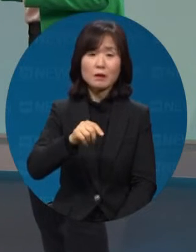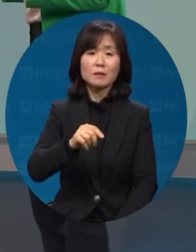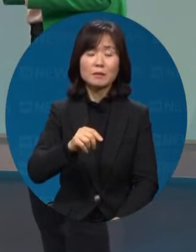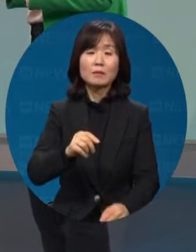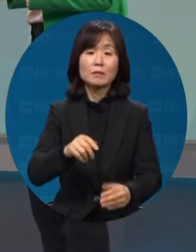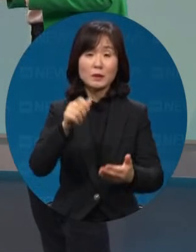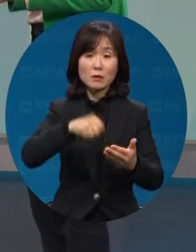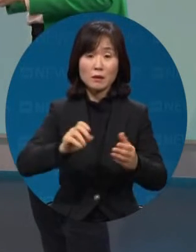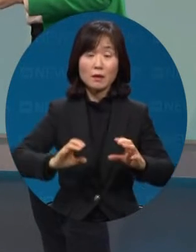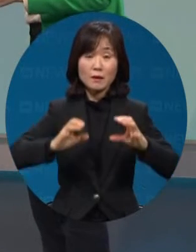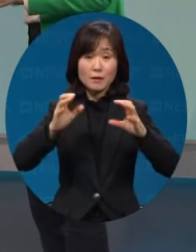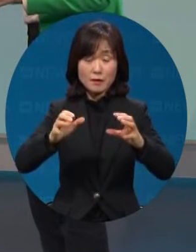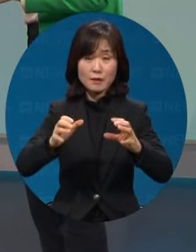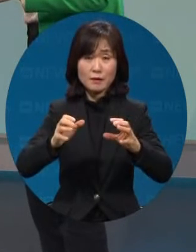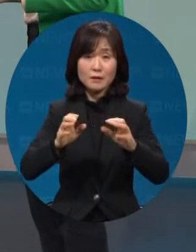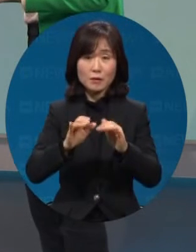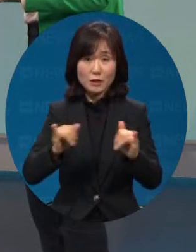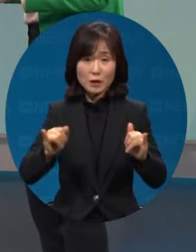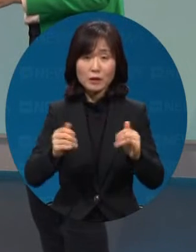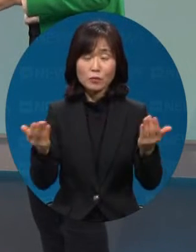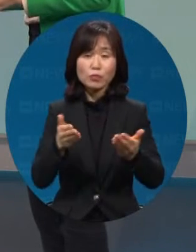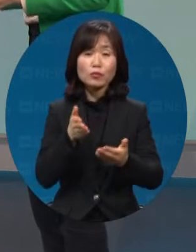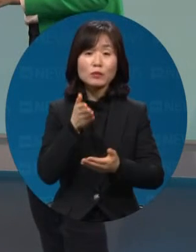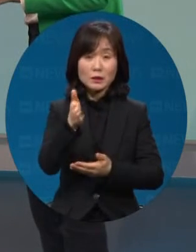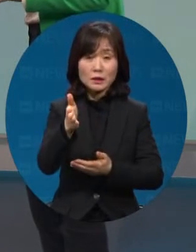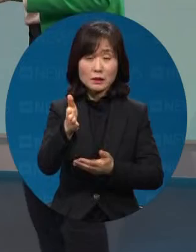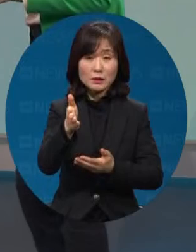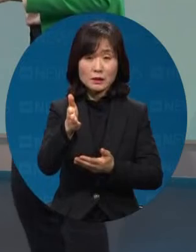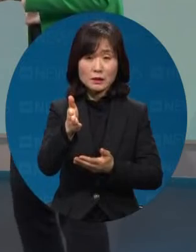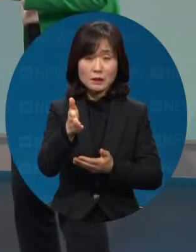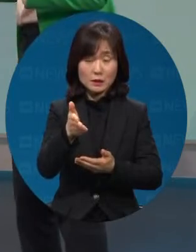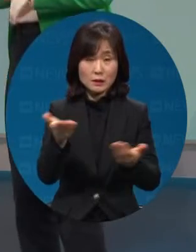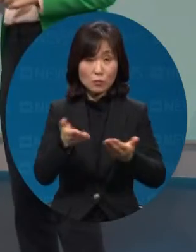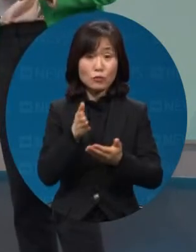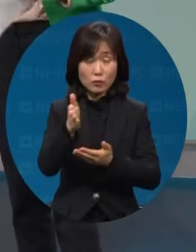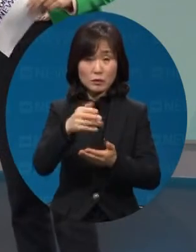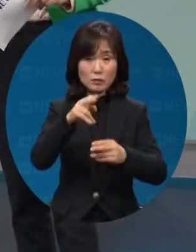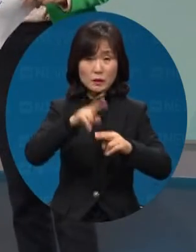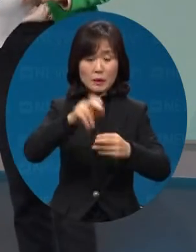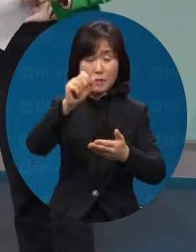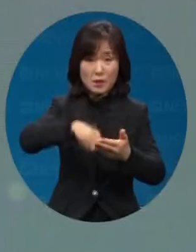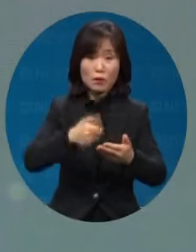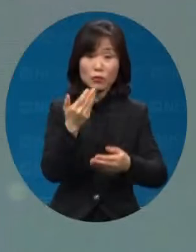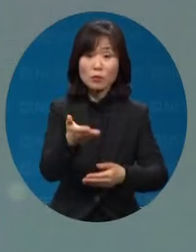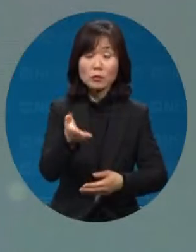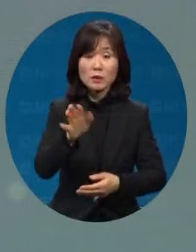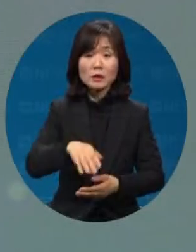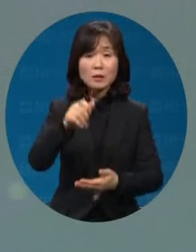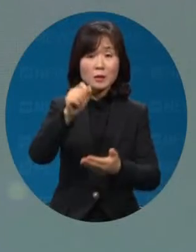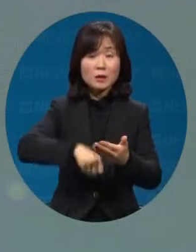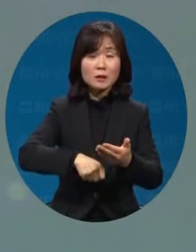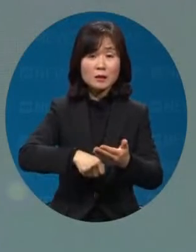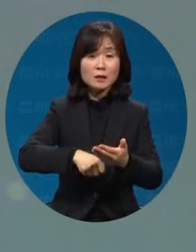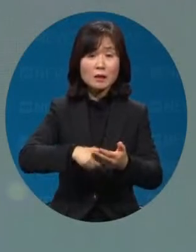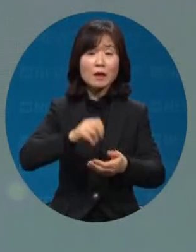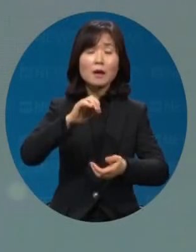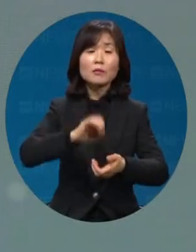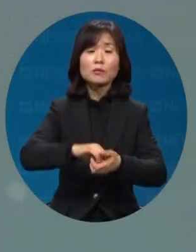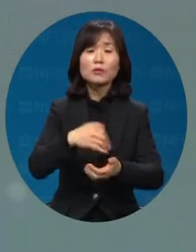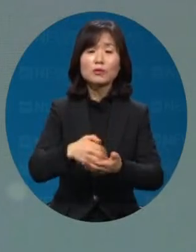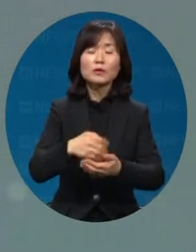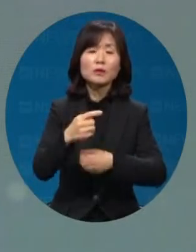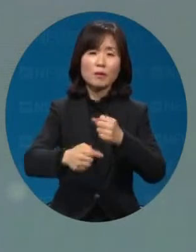세계 신청자를 대상으로 전문직 취업 비자를 발급하고 있는데요. 그런데 이 비자의 경우 지급되는 비자 한도가